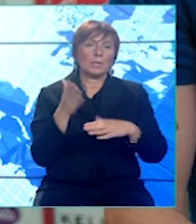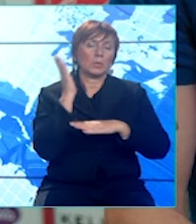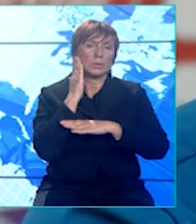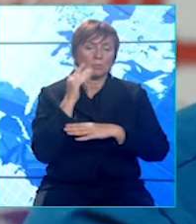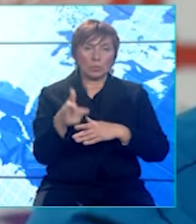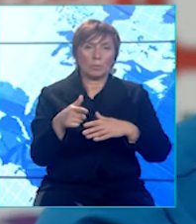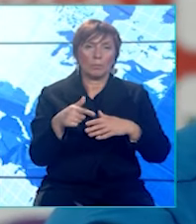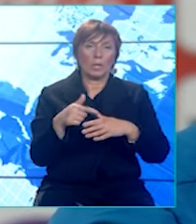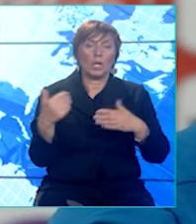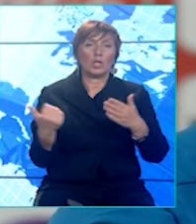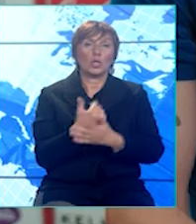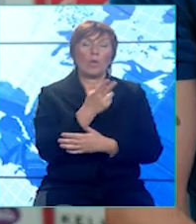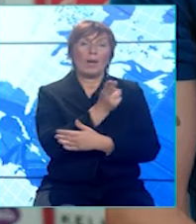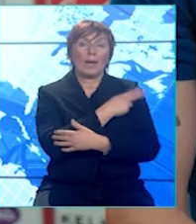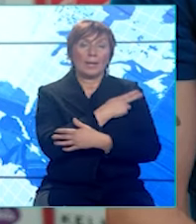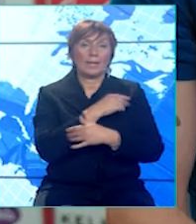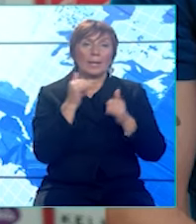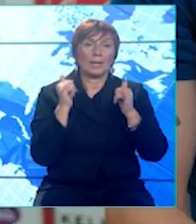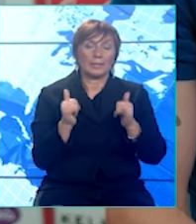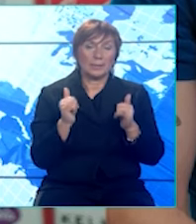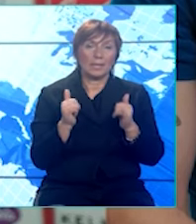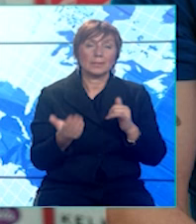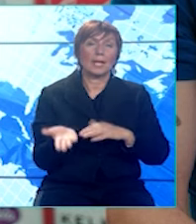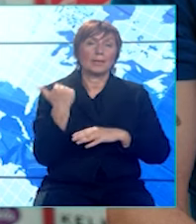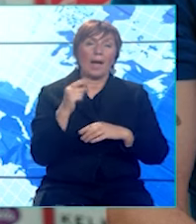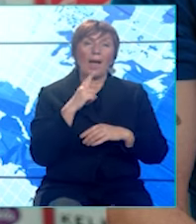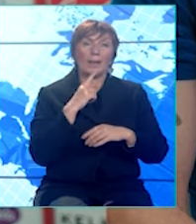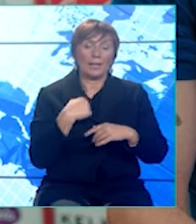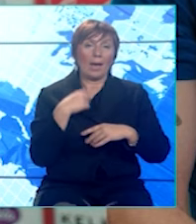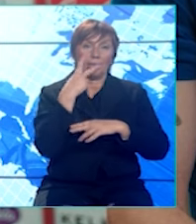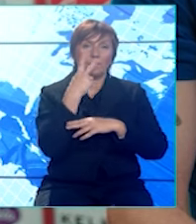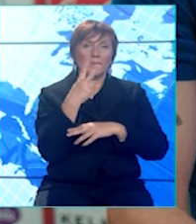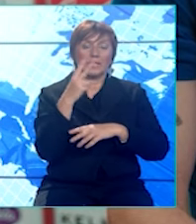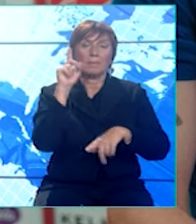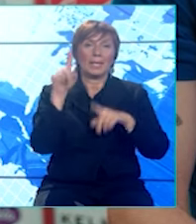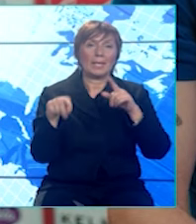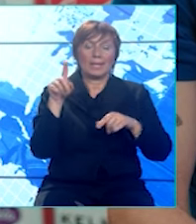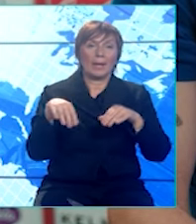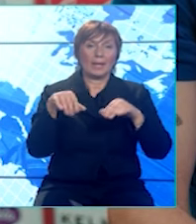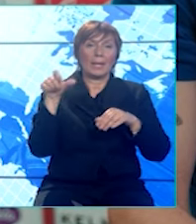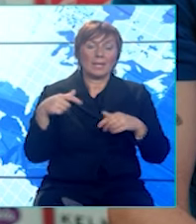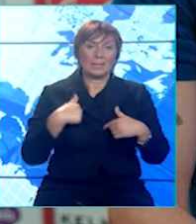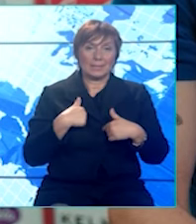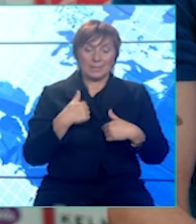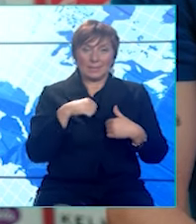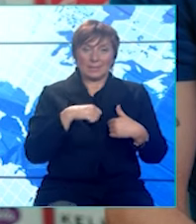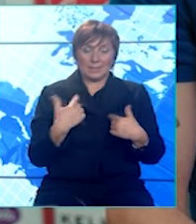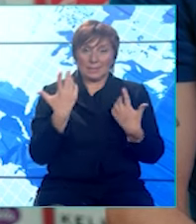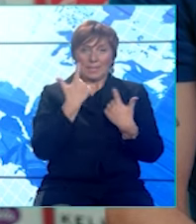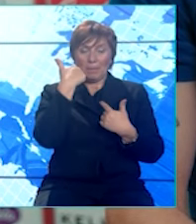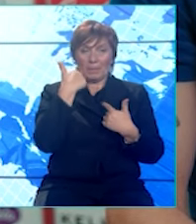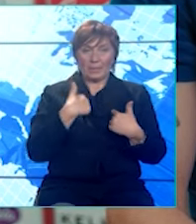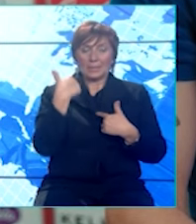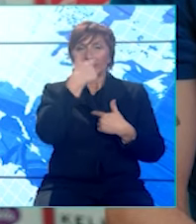ispoštujemo. Nova generacija sad, ali vidim u nekim igračima, vidim sam sebe kad sam ja prvi put došao